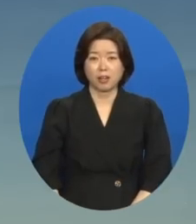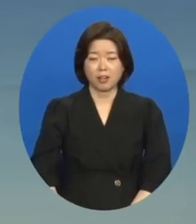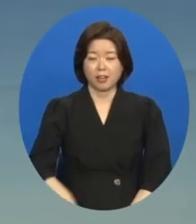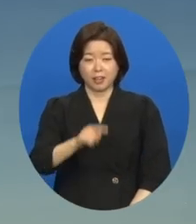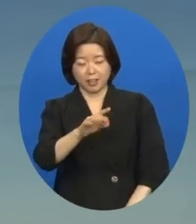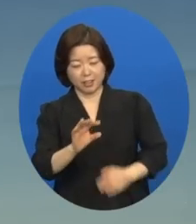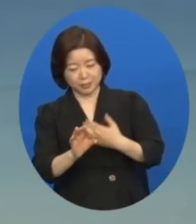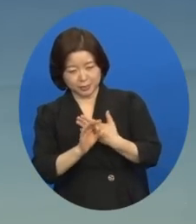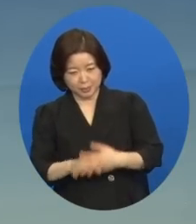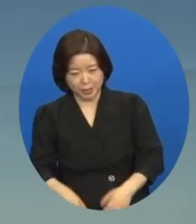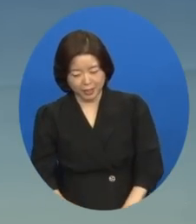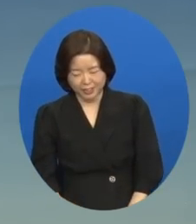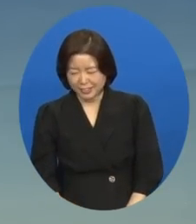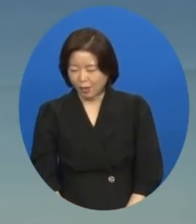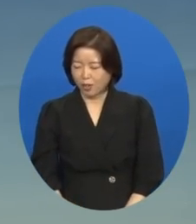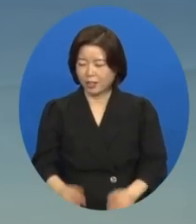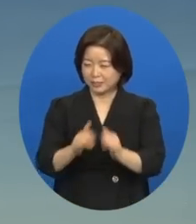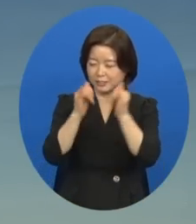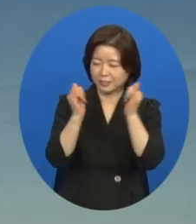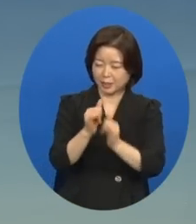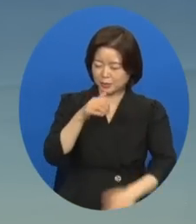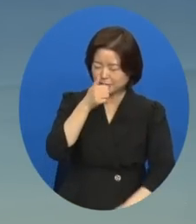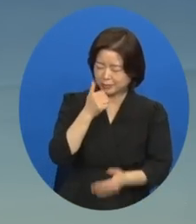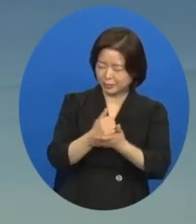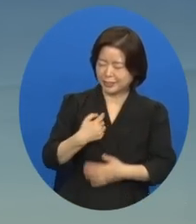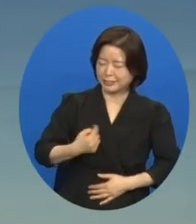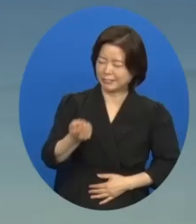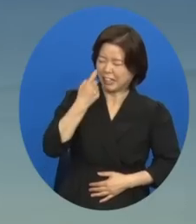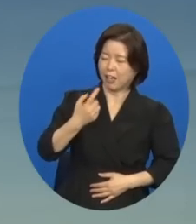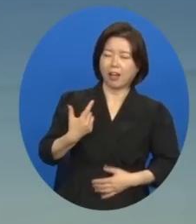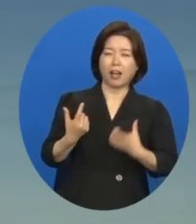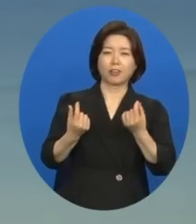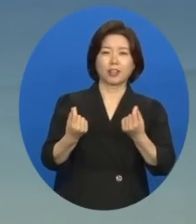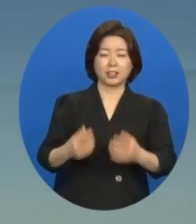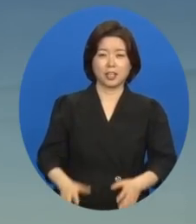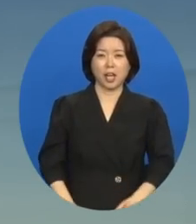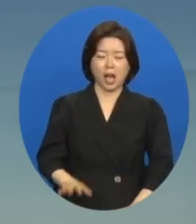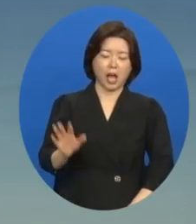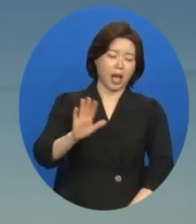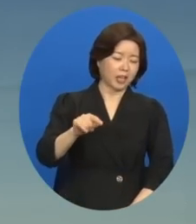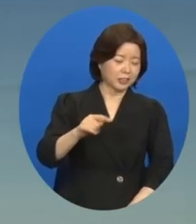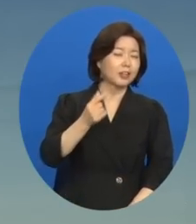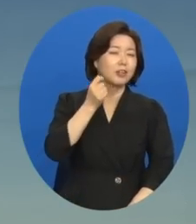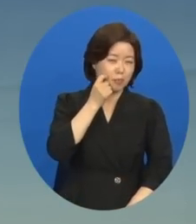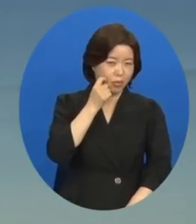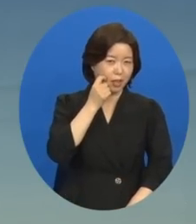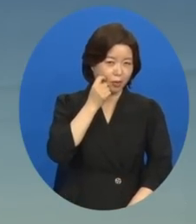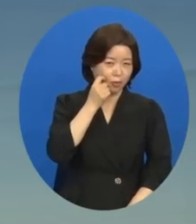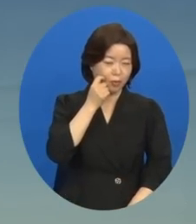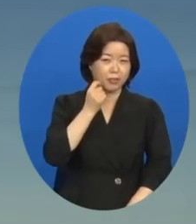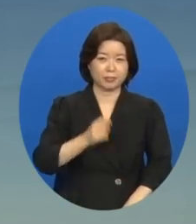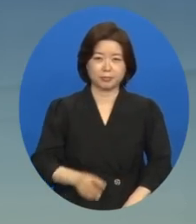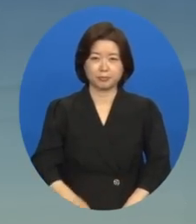그랬다가는 사회적 범죄가 될 것 같아서 차마 그렇게는 못하고